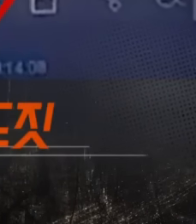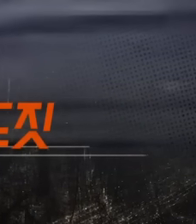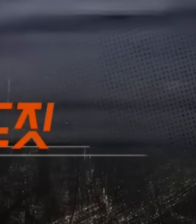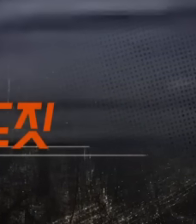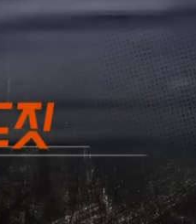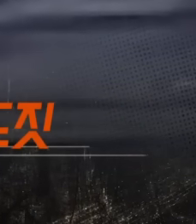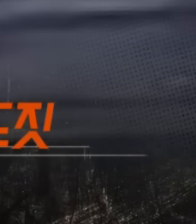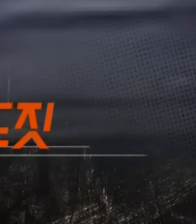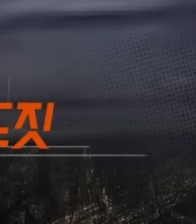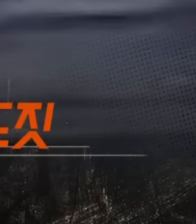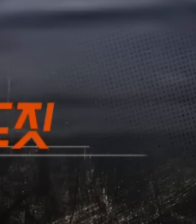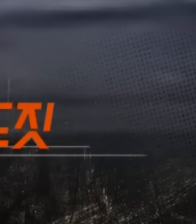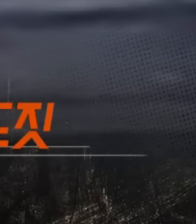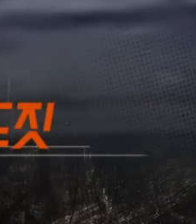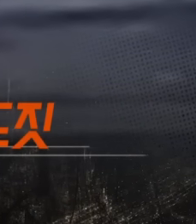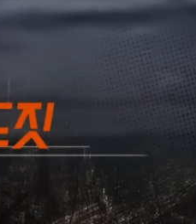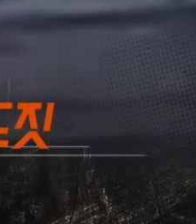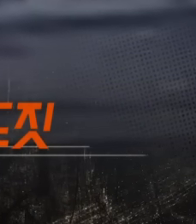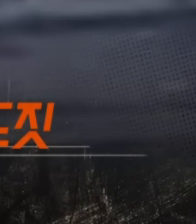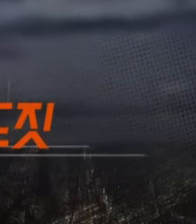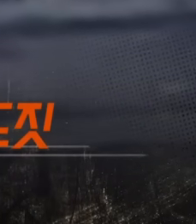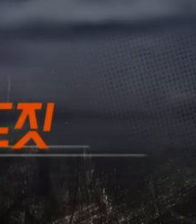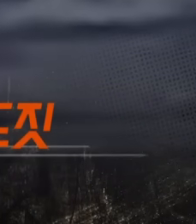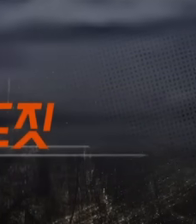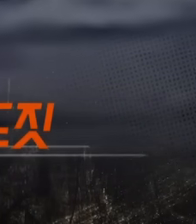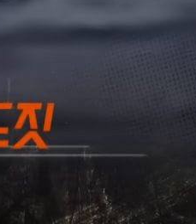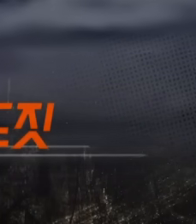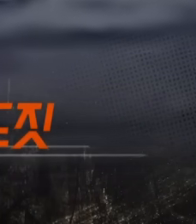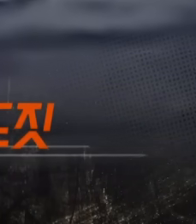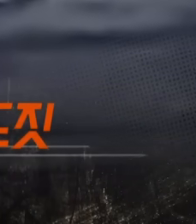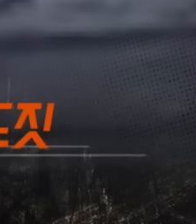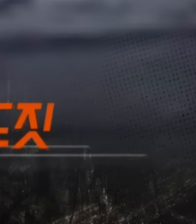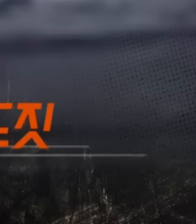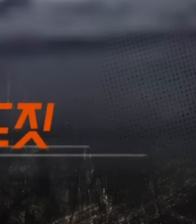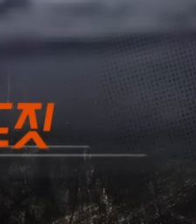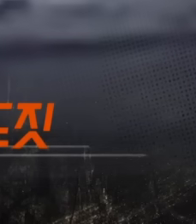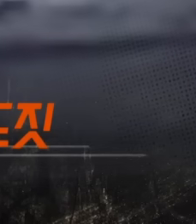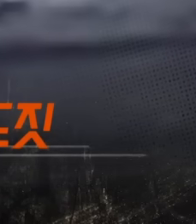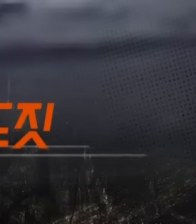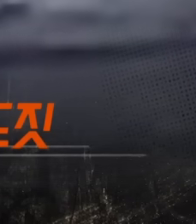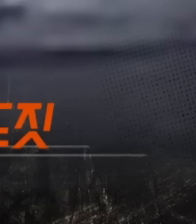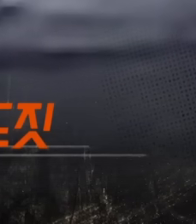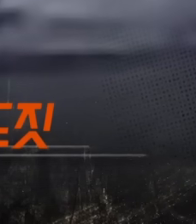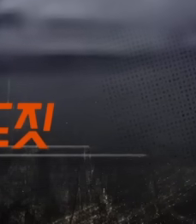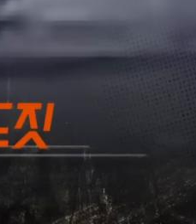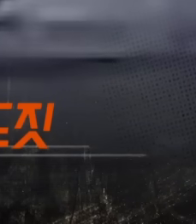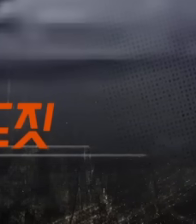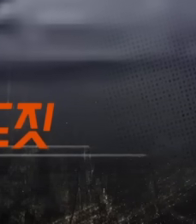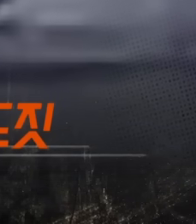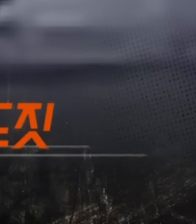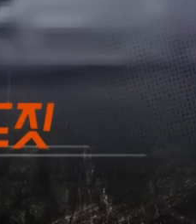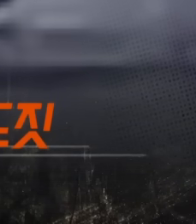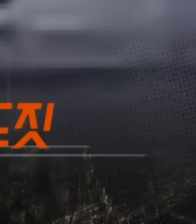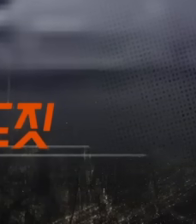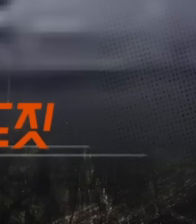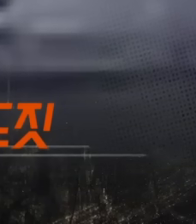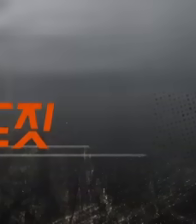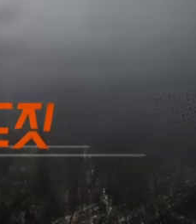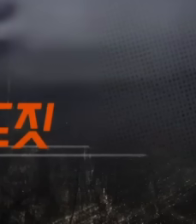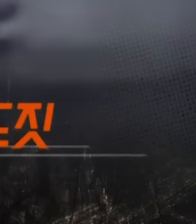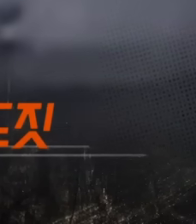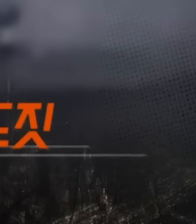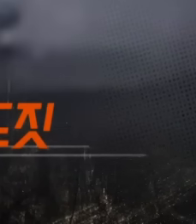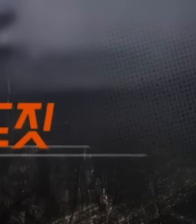비슷한 수법으로 또 다른 여성 운전자를 폭행했는데 술에 취해 왜 그랬는지 모르겠다고 진술했습니다.